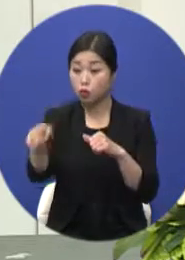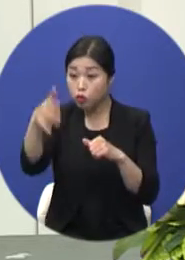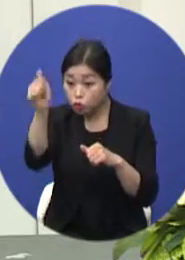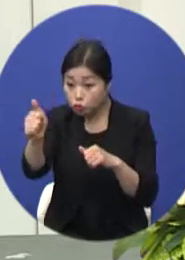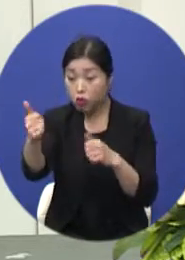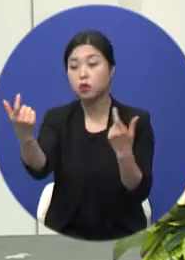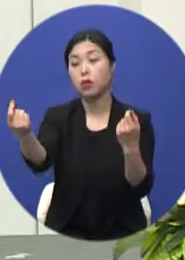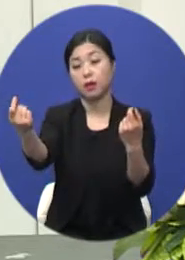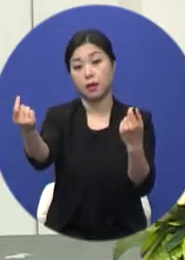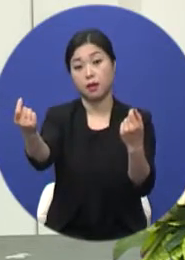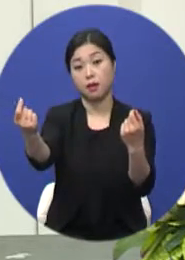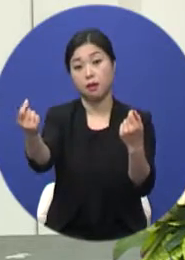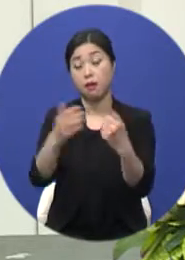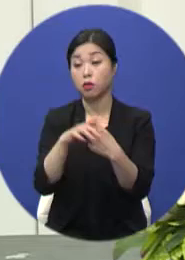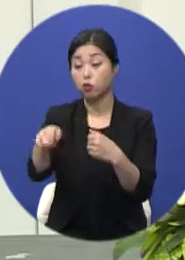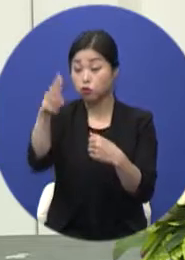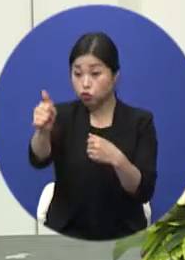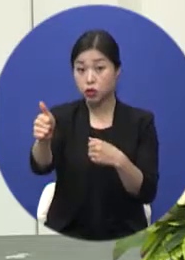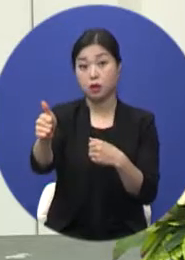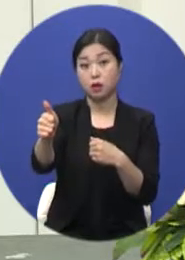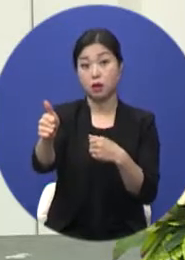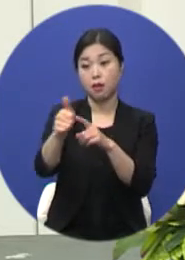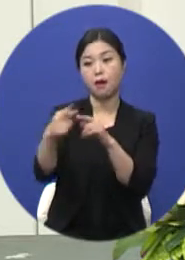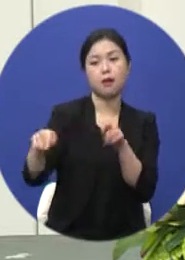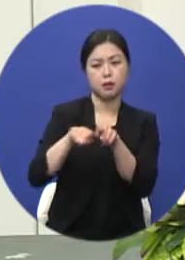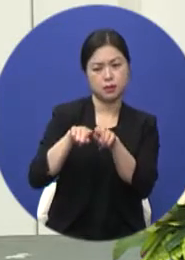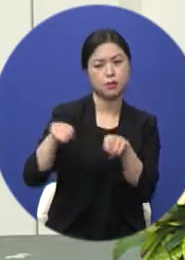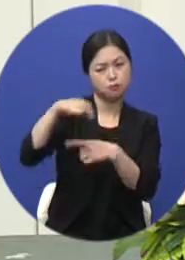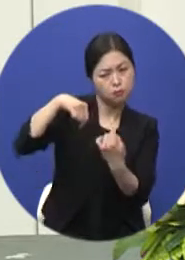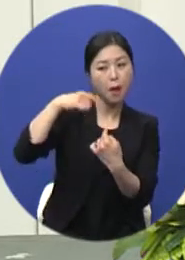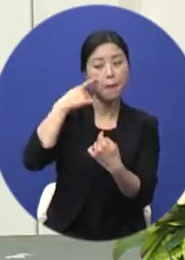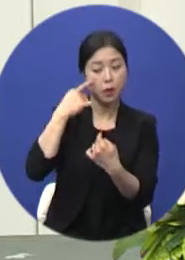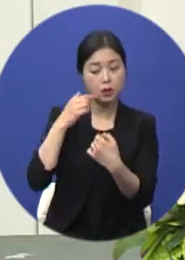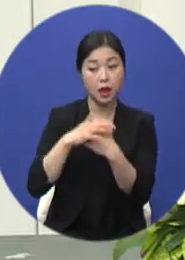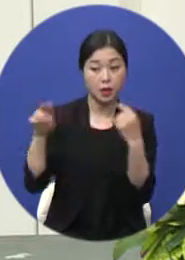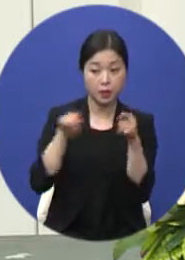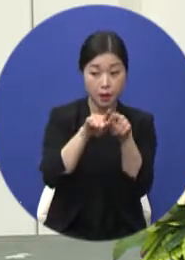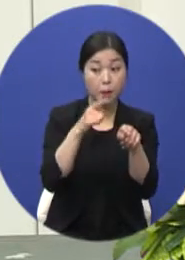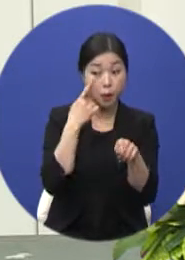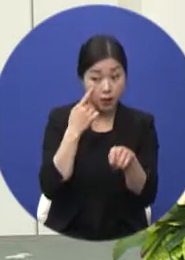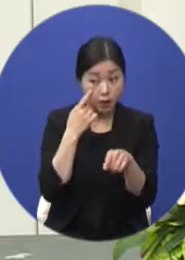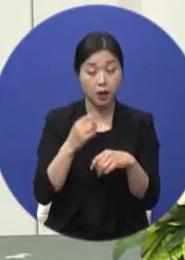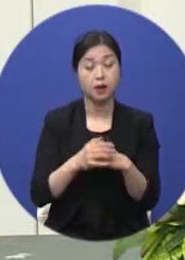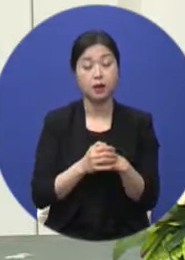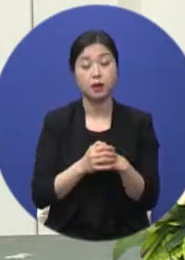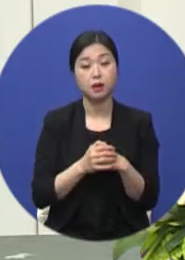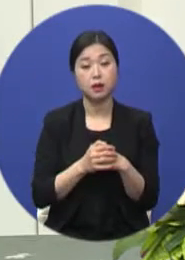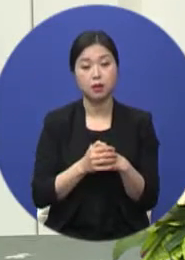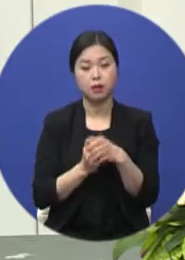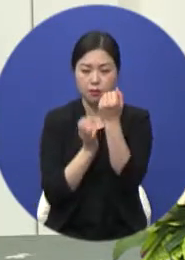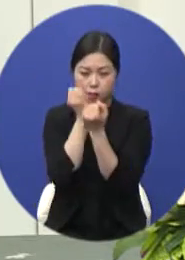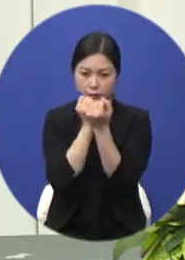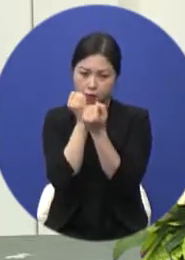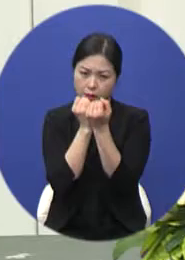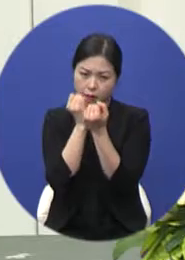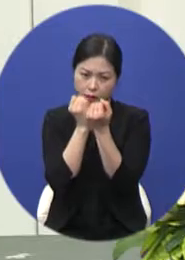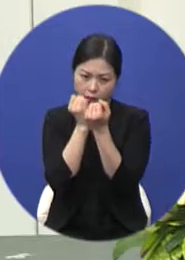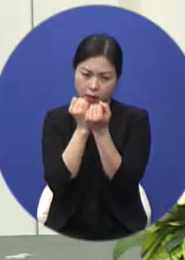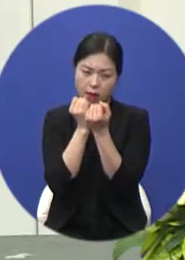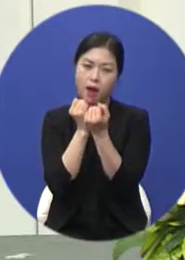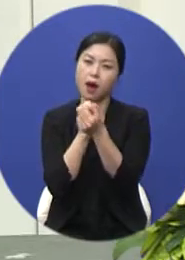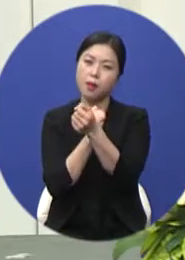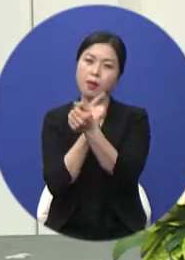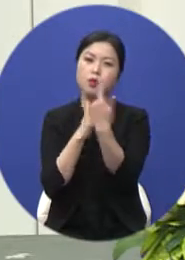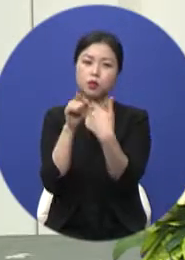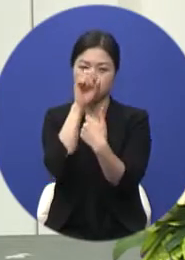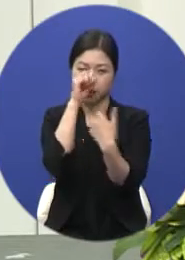주인이다. 어? 네. 너도 주인이야. 같이 하자. 이게 그냥 함께 가자. 이런 식으로 다 설득을 하시는 게 좋지 않을까 싶어요.